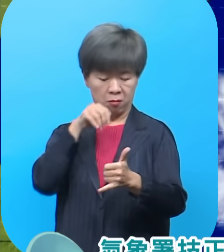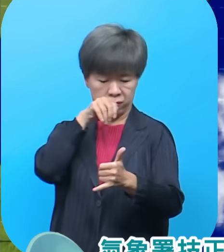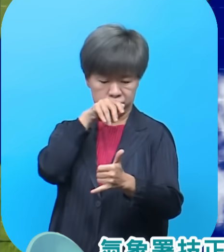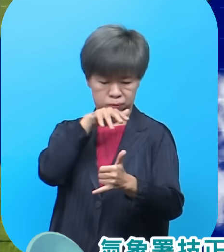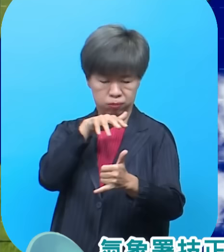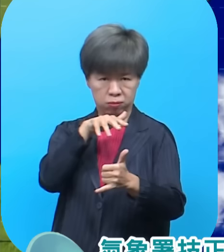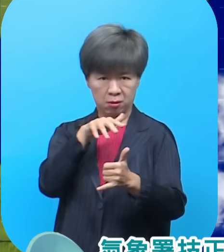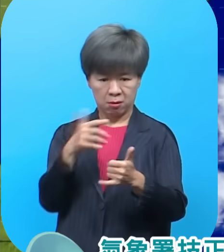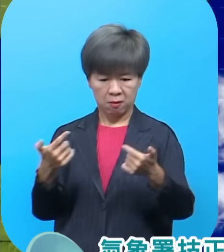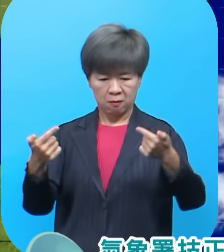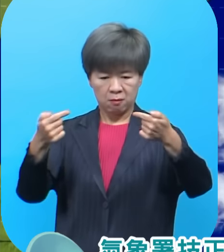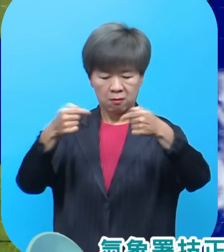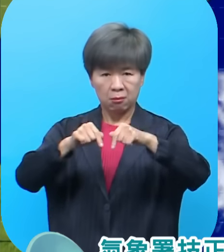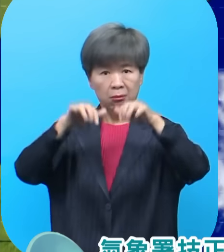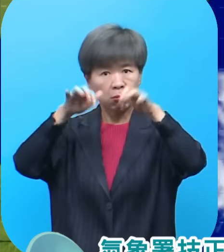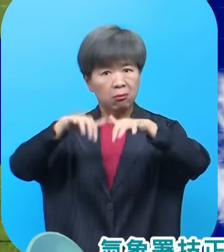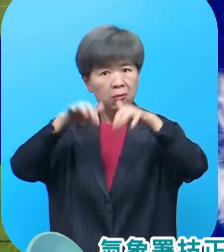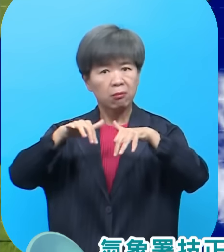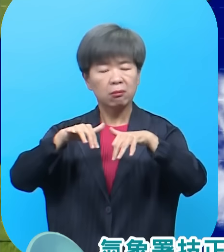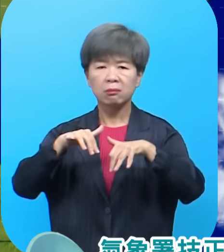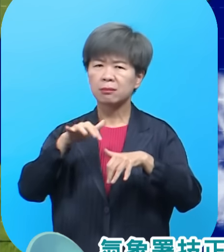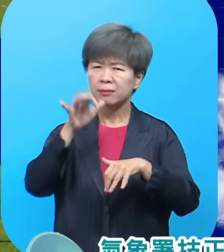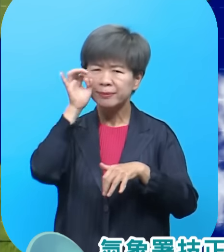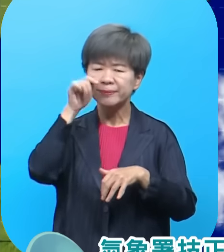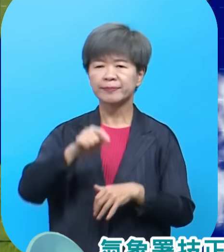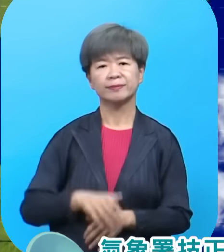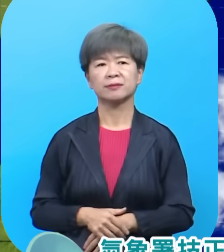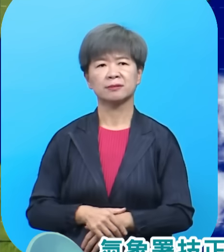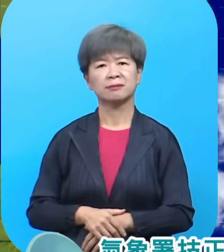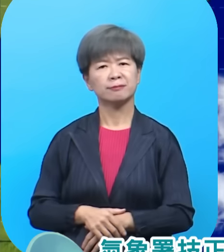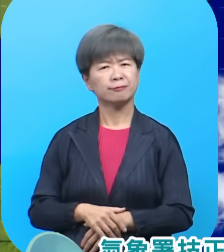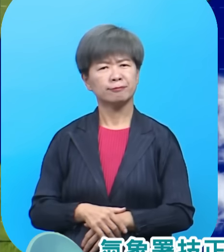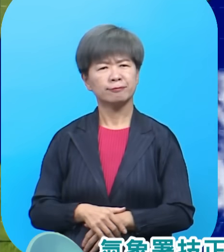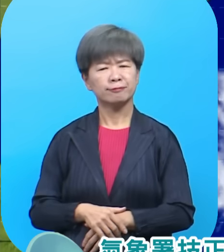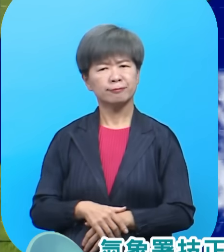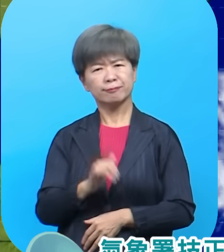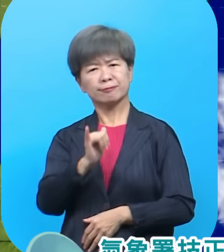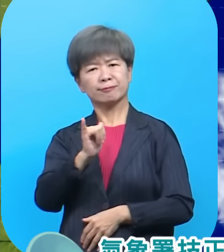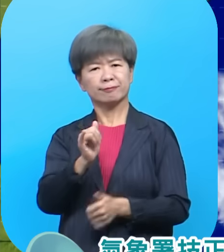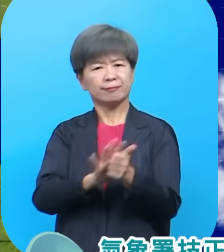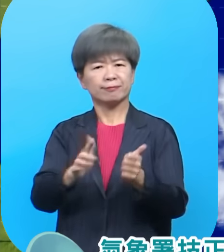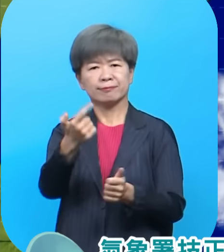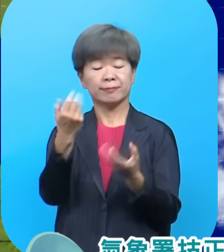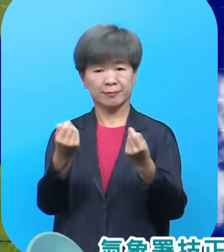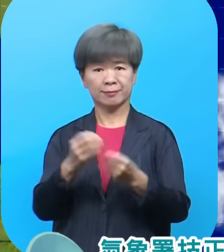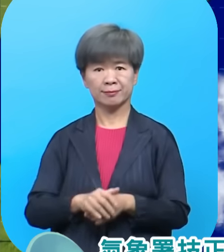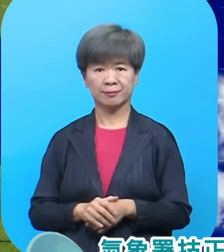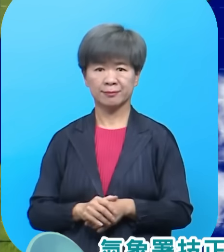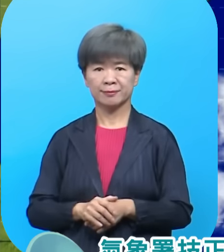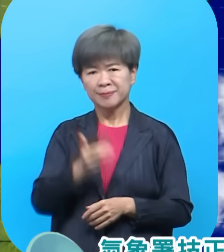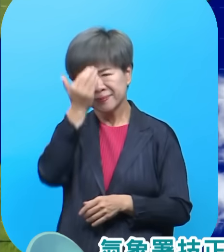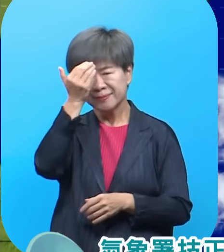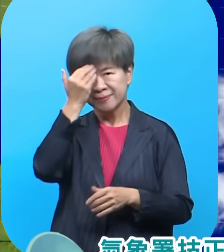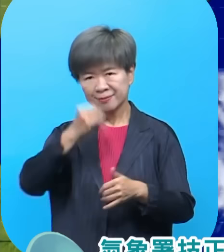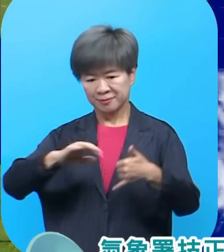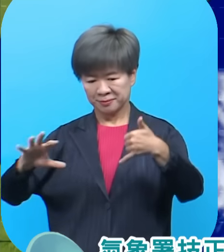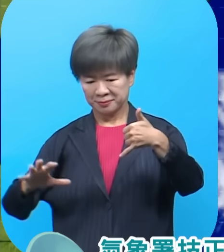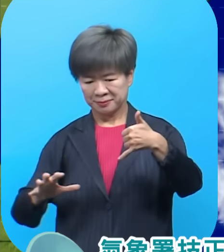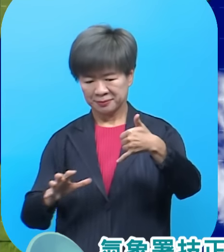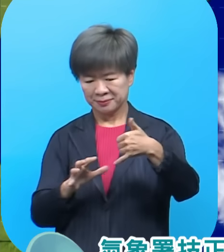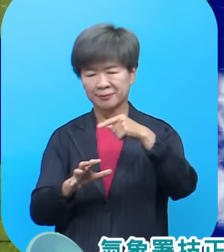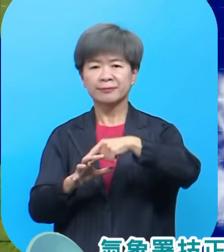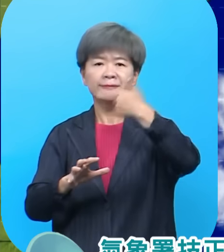伴效应的降雨，目前我们看起来机会没有那么高，但是当然随着台风的运动，如果它移动慢，刚好北风南下的时候，我们还要